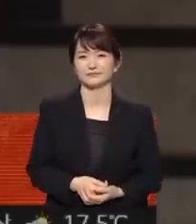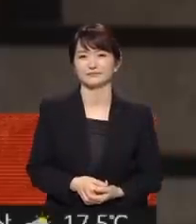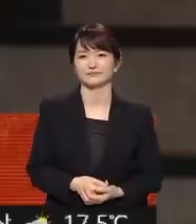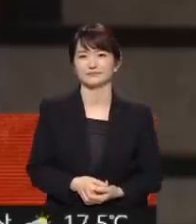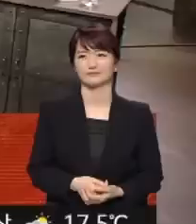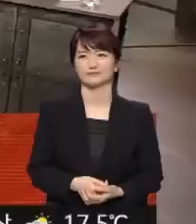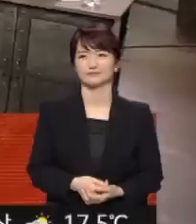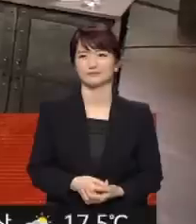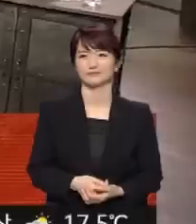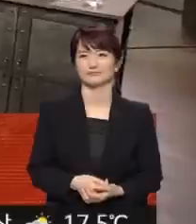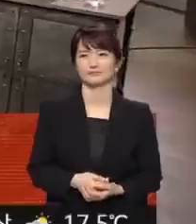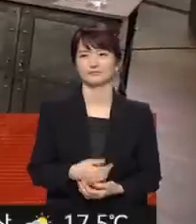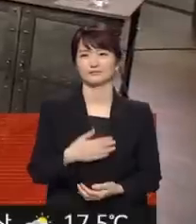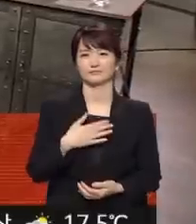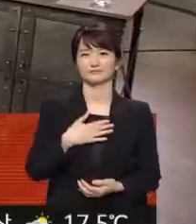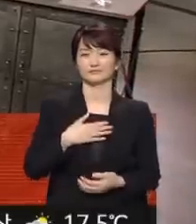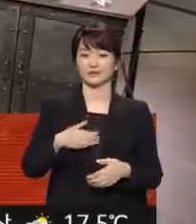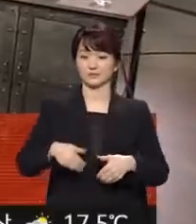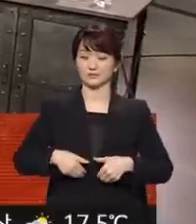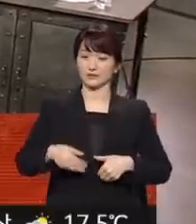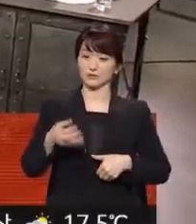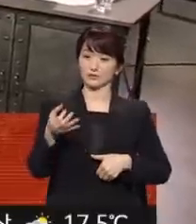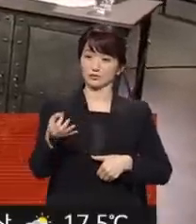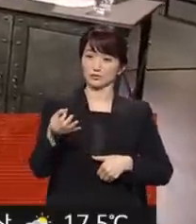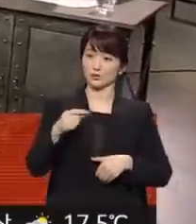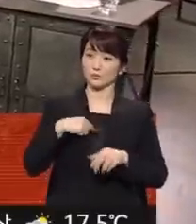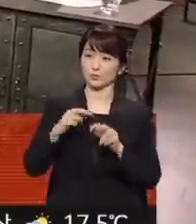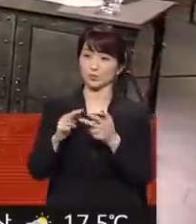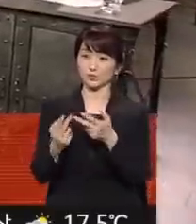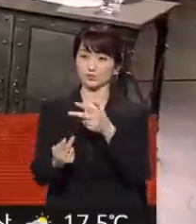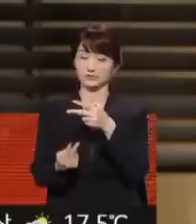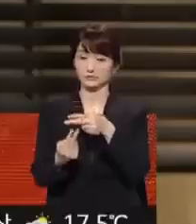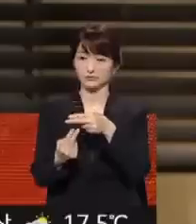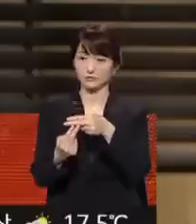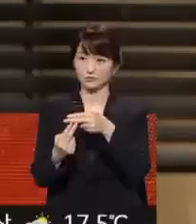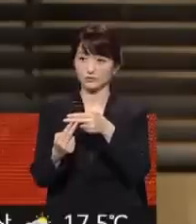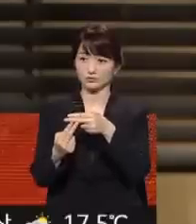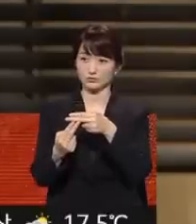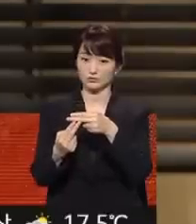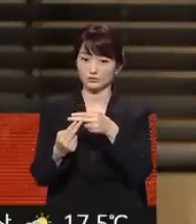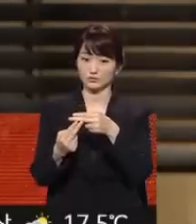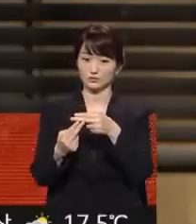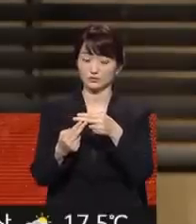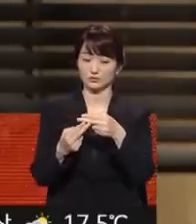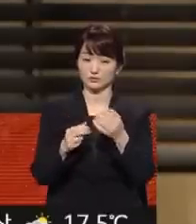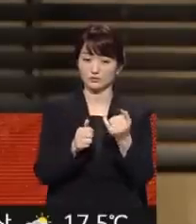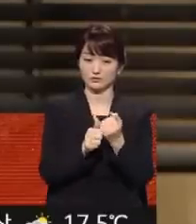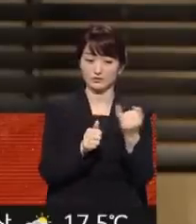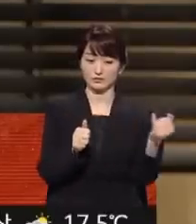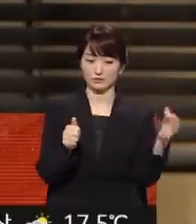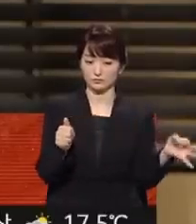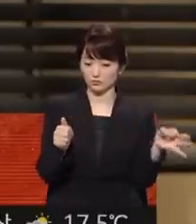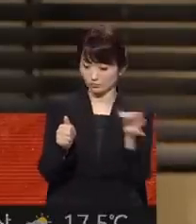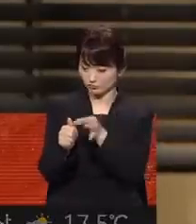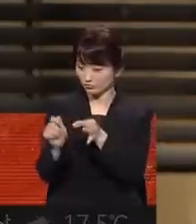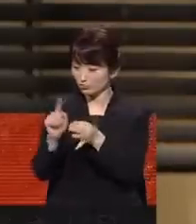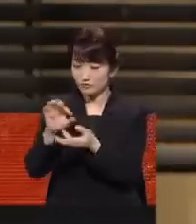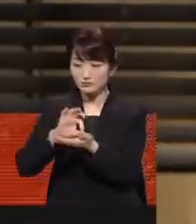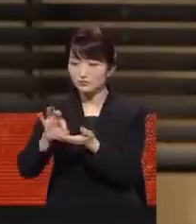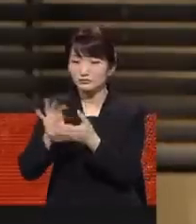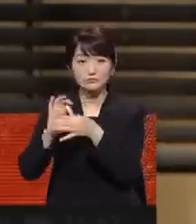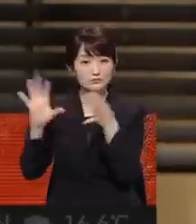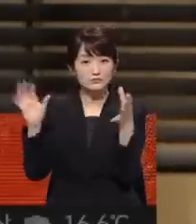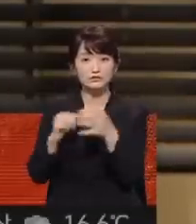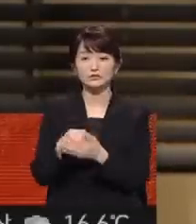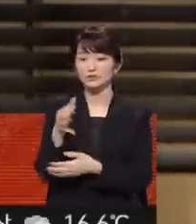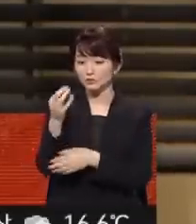우리 박교수. 저는 용돈 내에서 본인이 모은 거거든요. 용돈을 받는 즉시 이건 어떻게 쓰든지 상관이 없는 겁니다. 모아서 지금